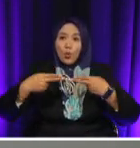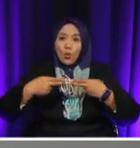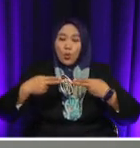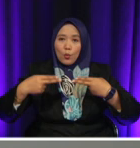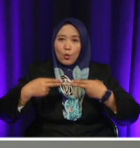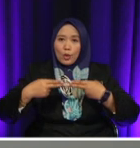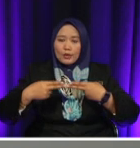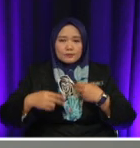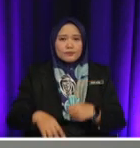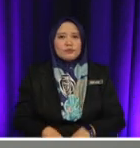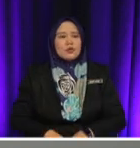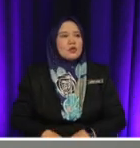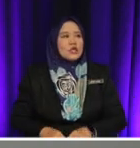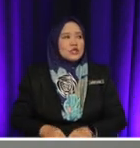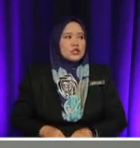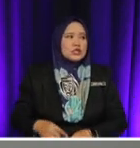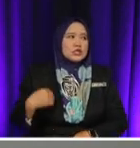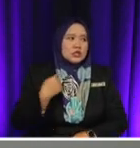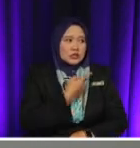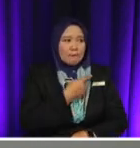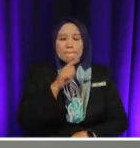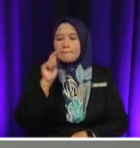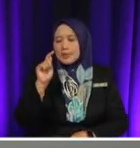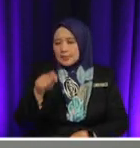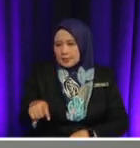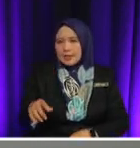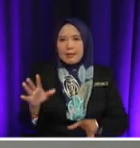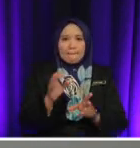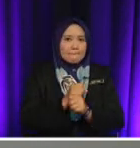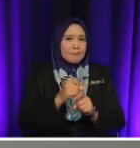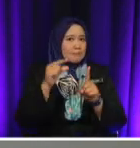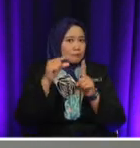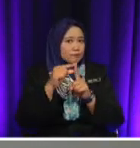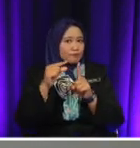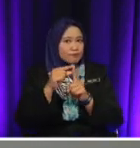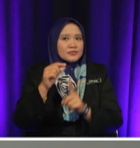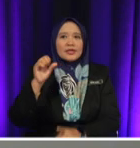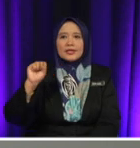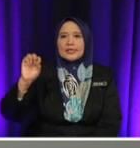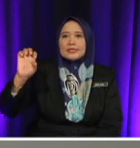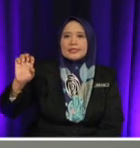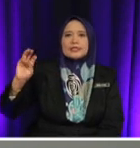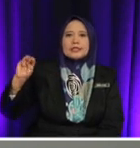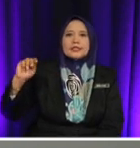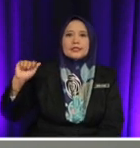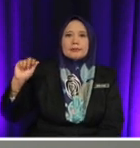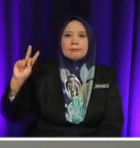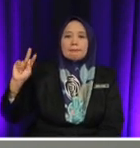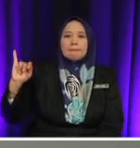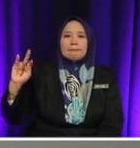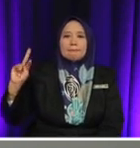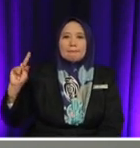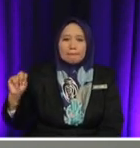adalah paling sesuai Oke Nyatakan hubungan di antara isipadu hidrogen yang dibebaskan dengan masa pada